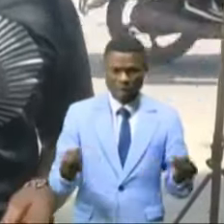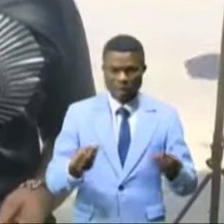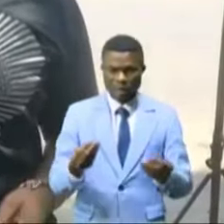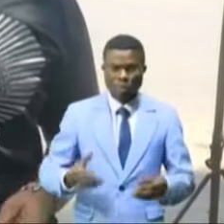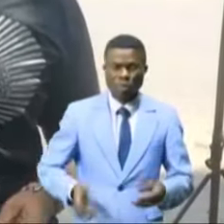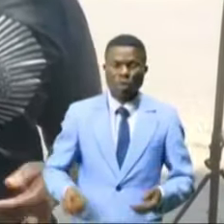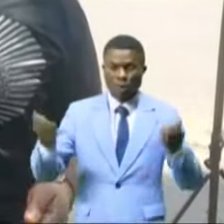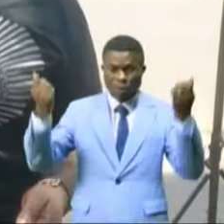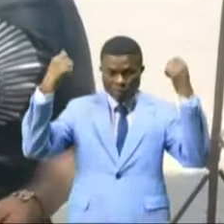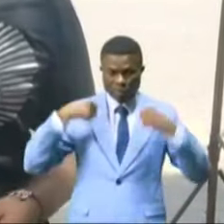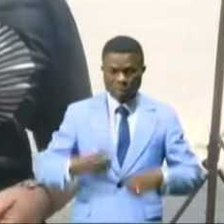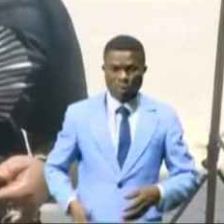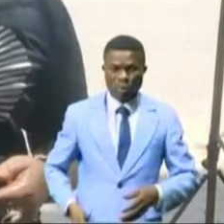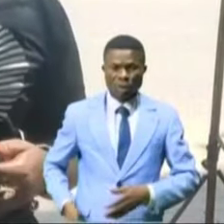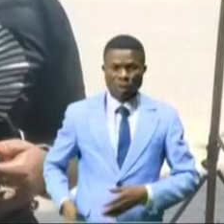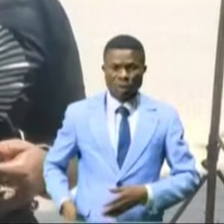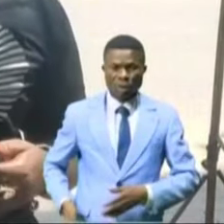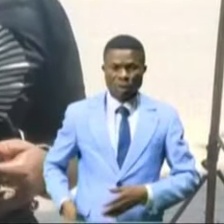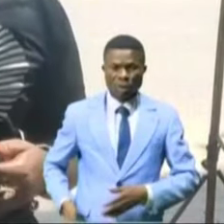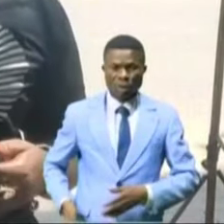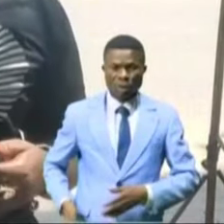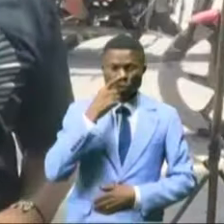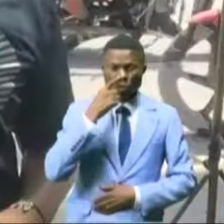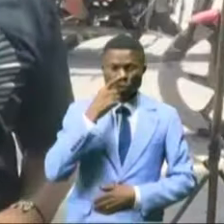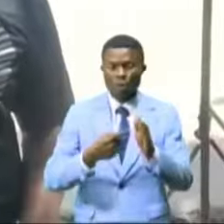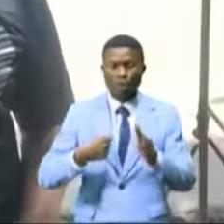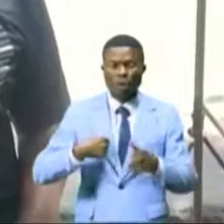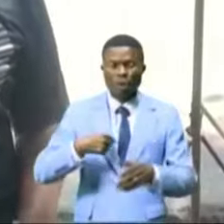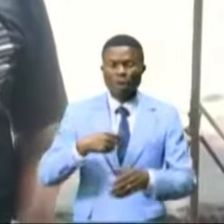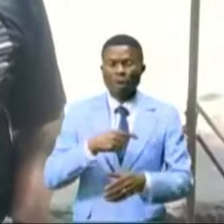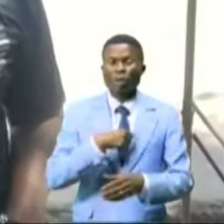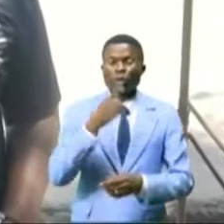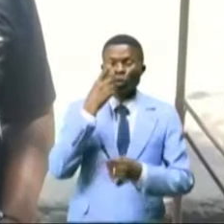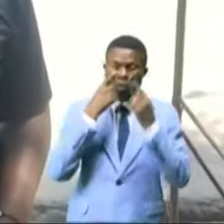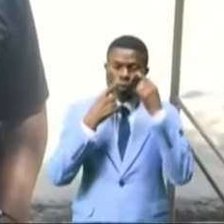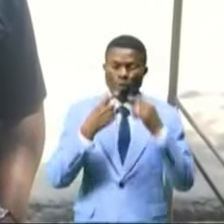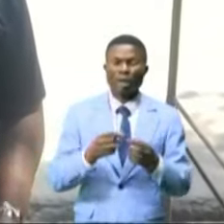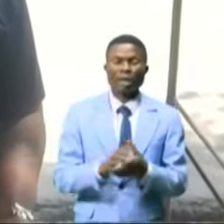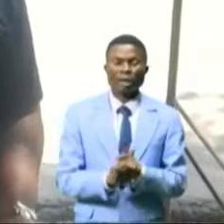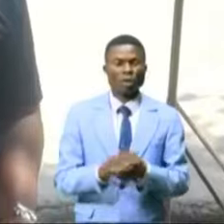noirs pour compatir avec le Corée.